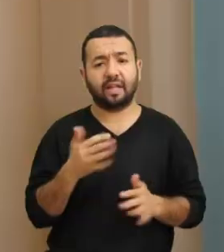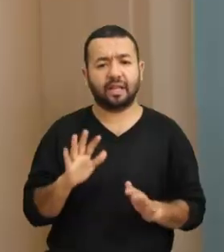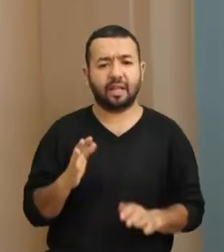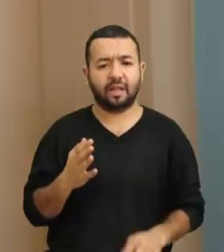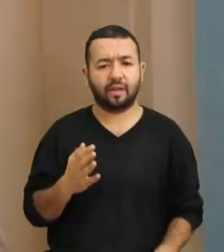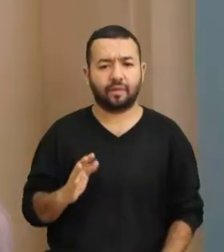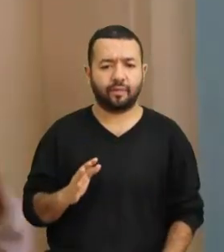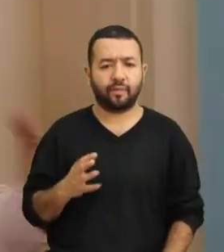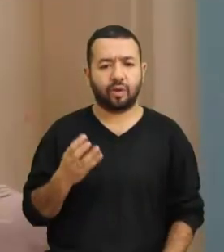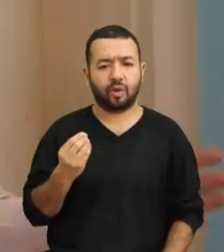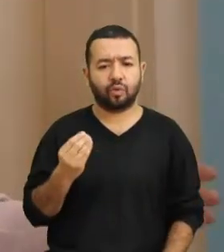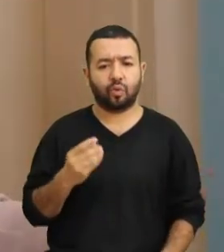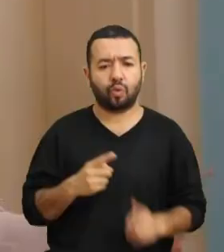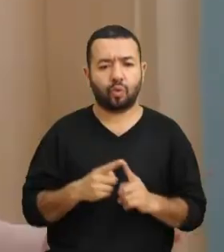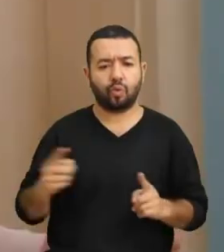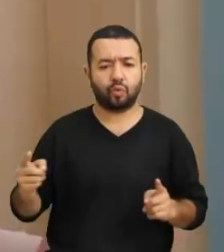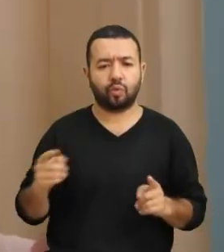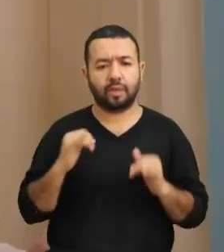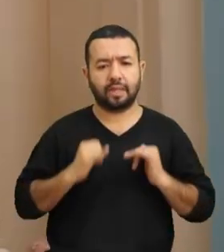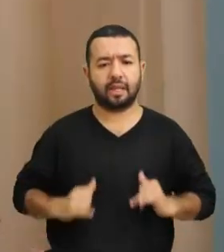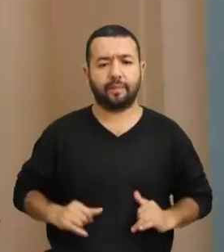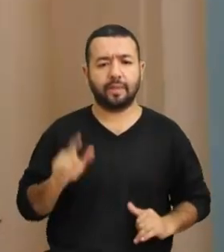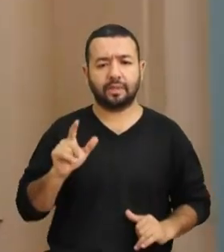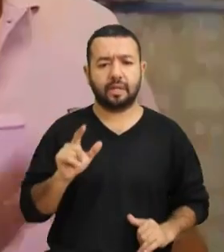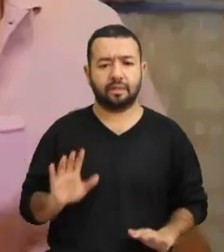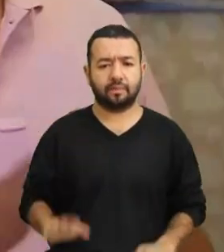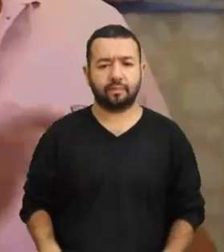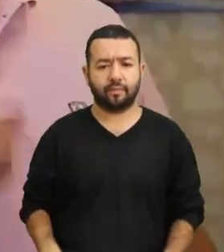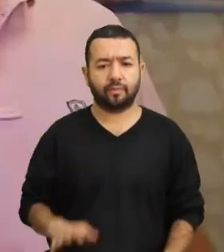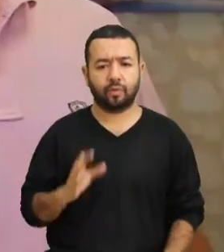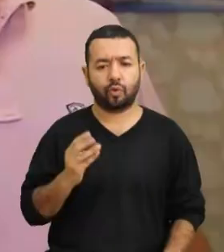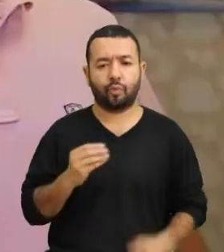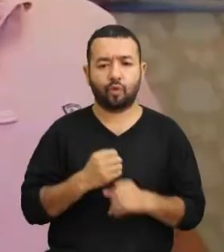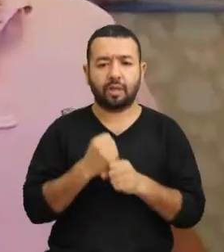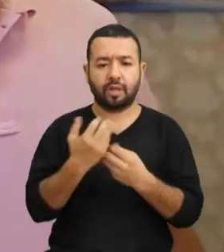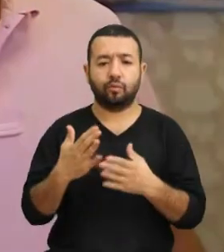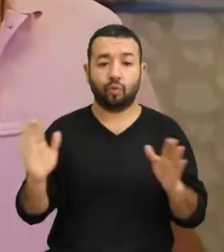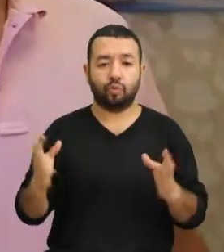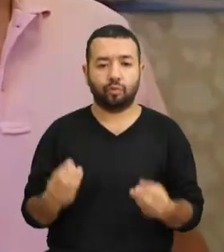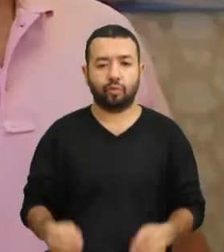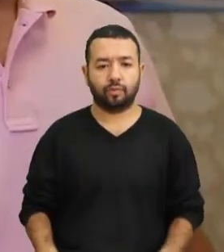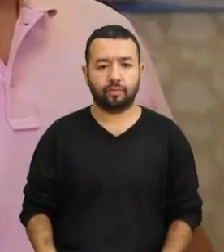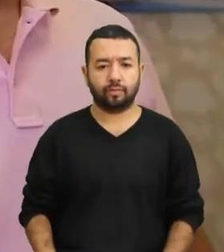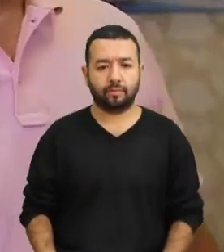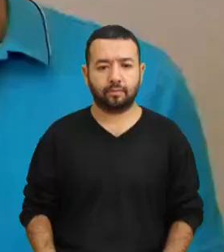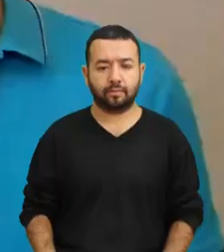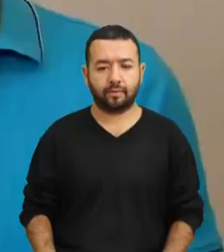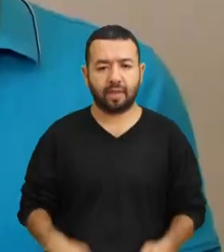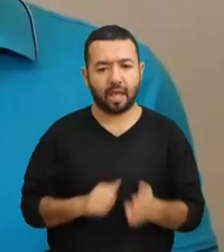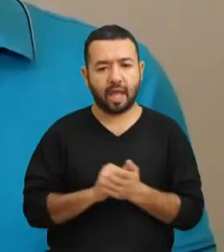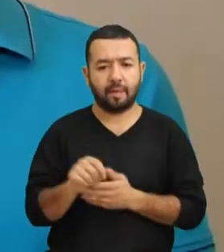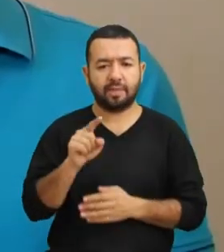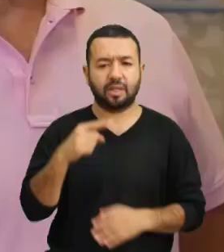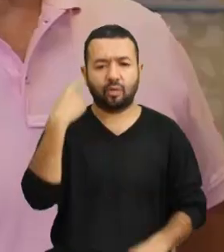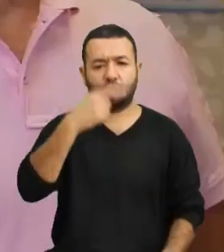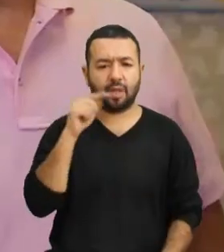Da çok uzun süre dinlenmesi gerekiyormuş. Çok büyük geçmiş olsun. Hep senin